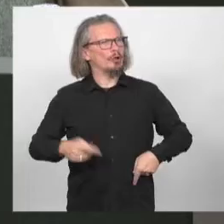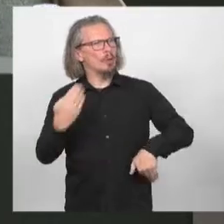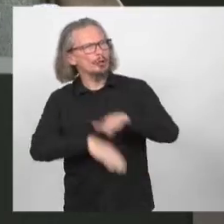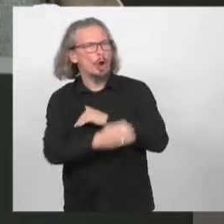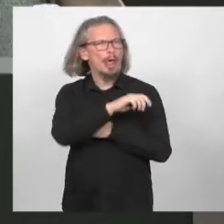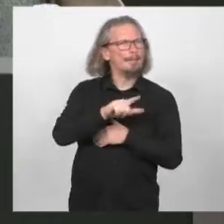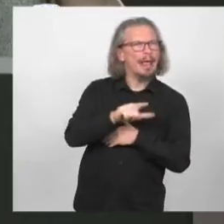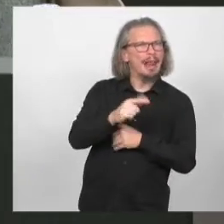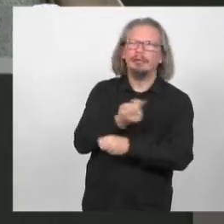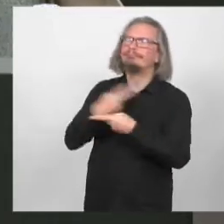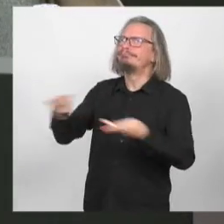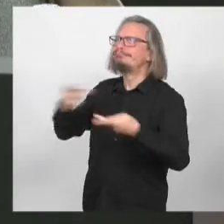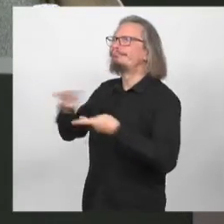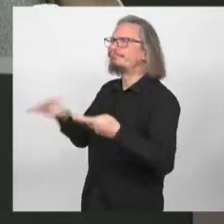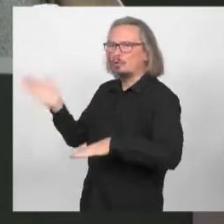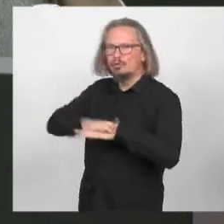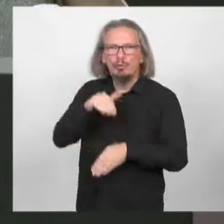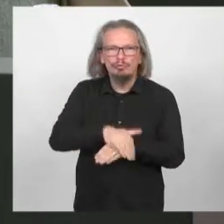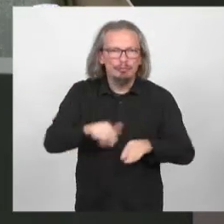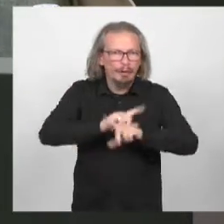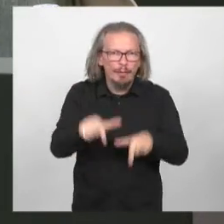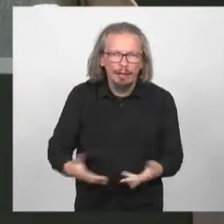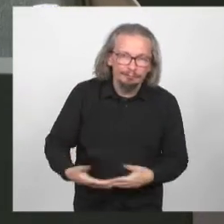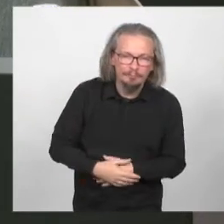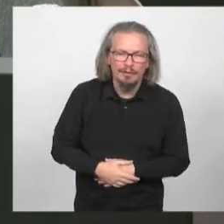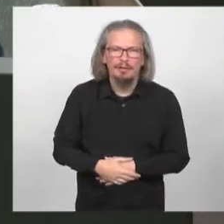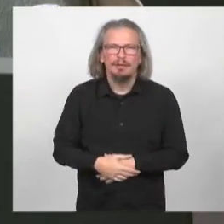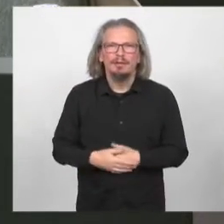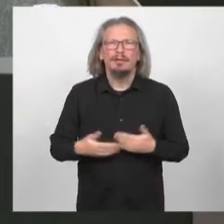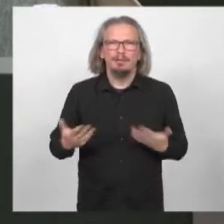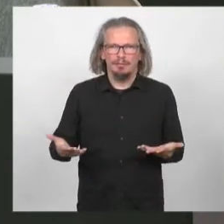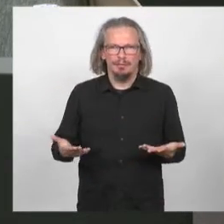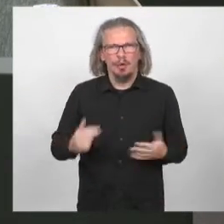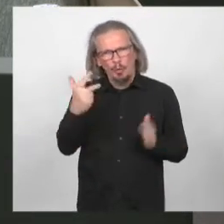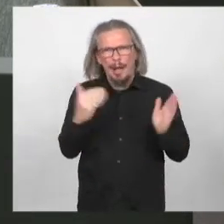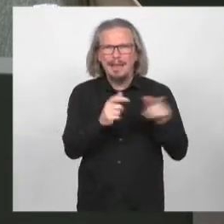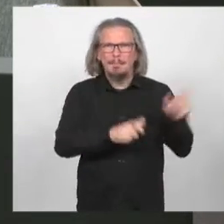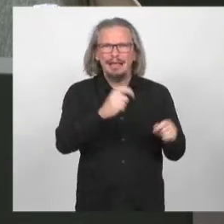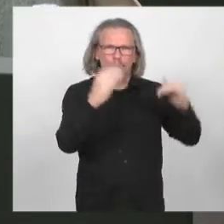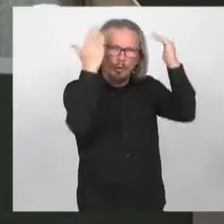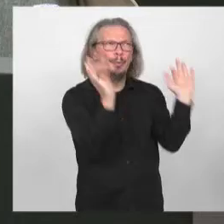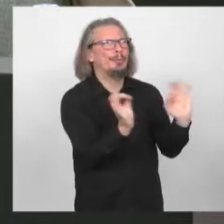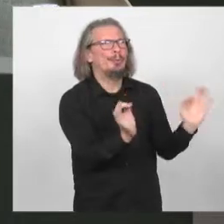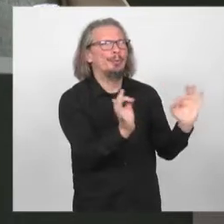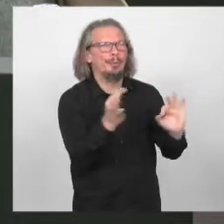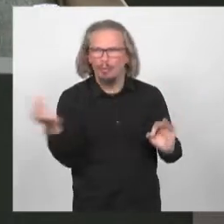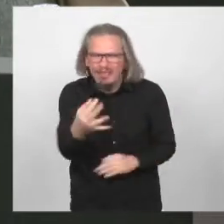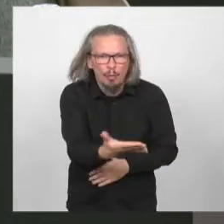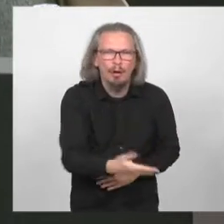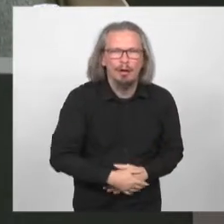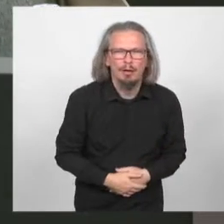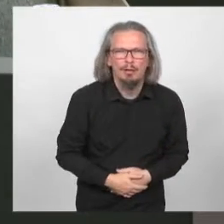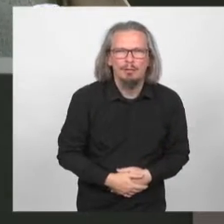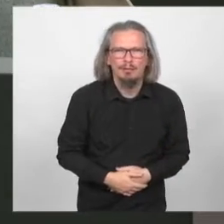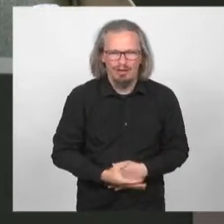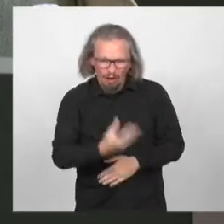métropole dans la presse, mais absent ce soir a priori, que dire aux 3000 personnes sans abri dans la métropole? Que dire